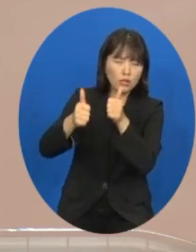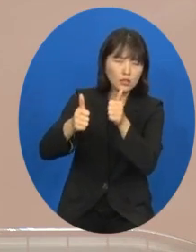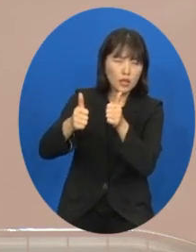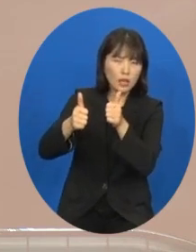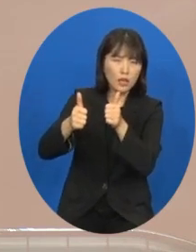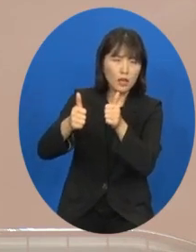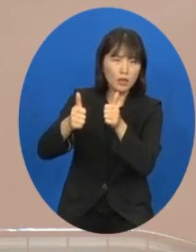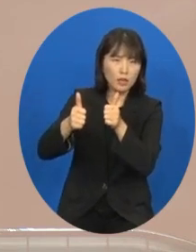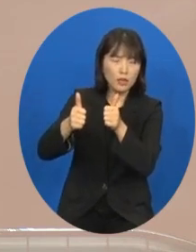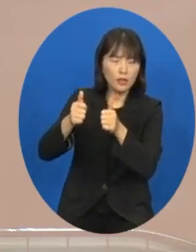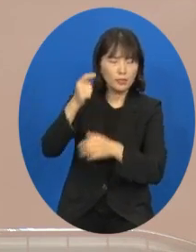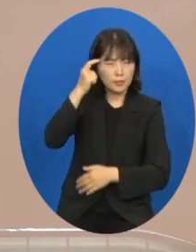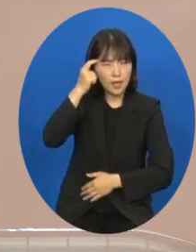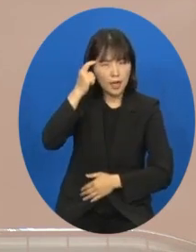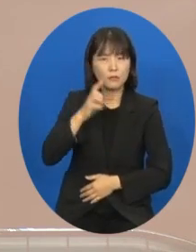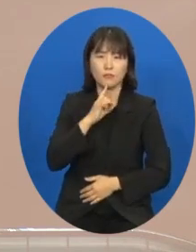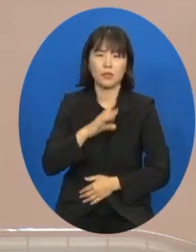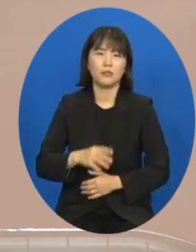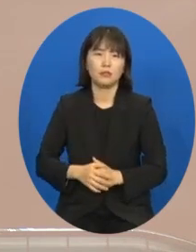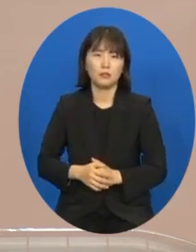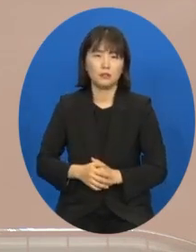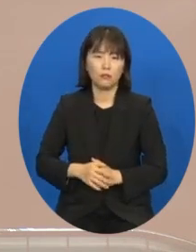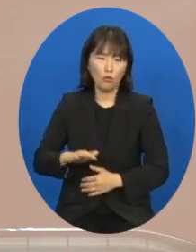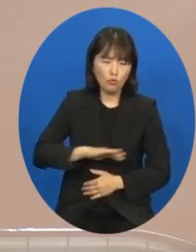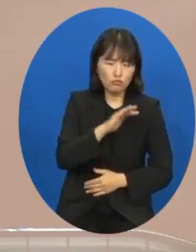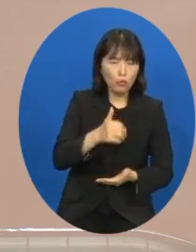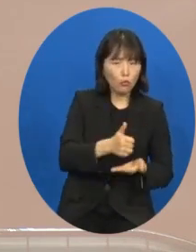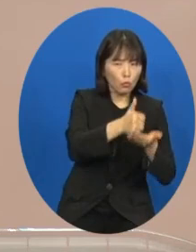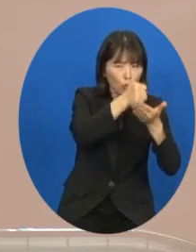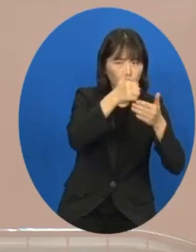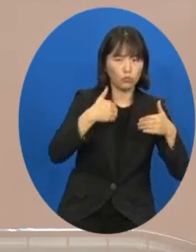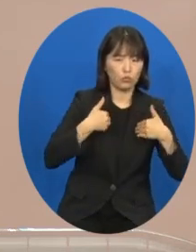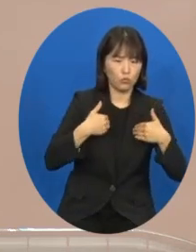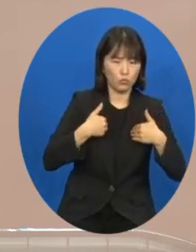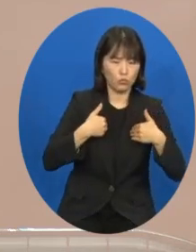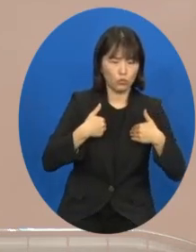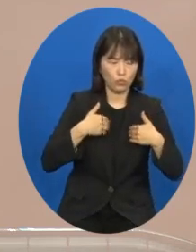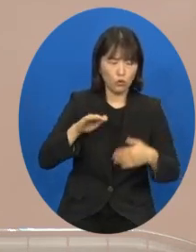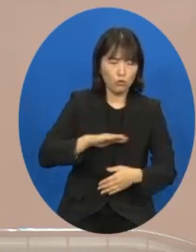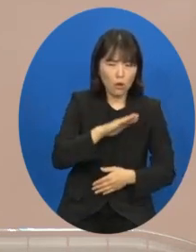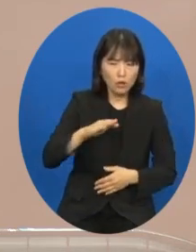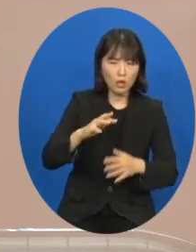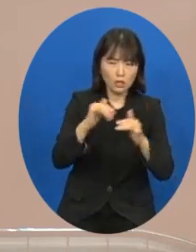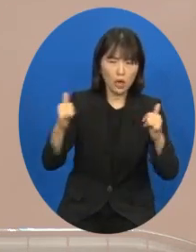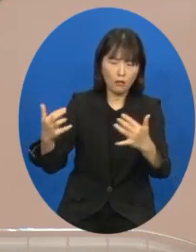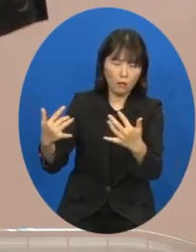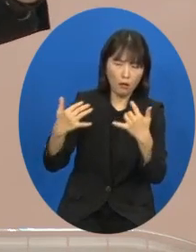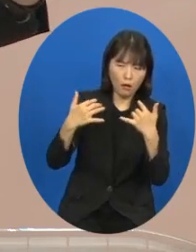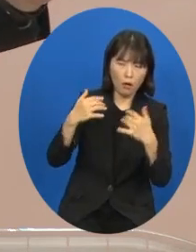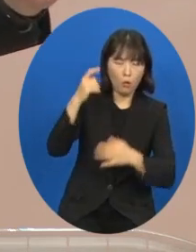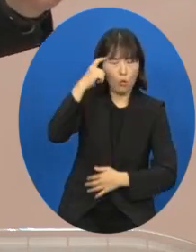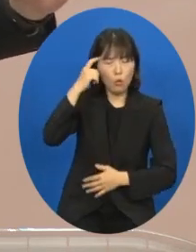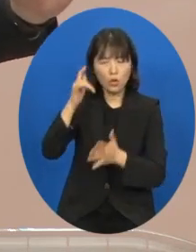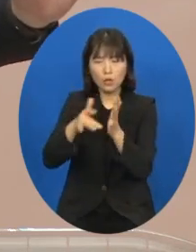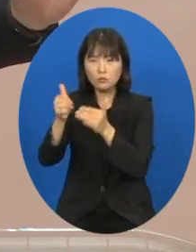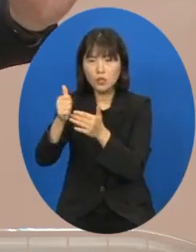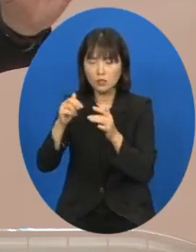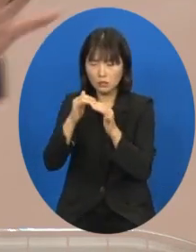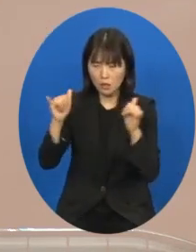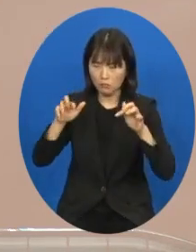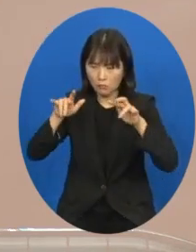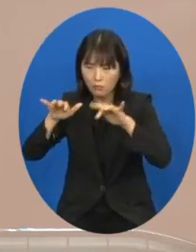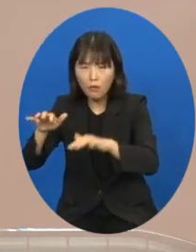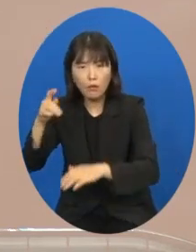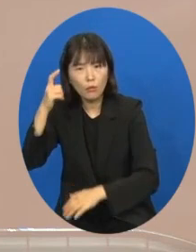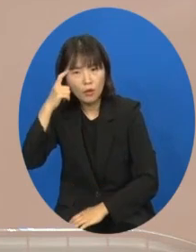겁니다. 우리가 높아져야 되는데, 우리에게로 사람이 몰려야 되는데, 왜 예수님에게로 가지?